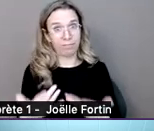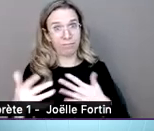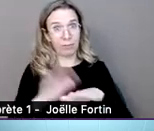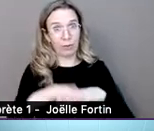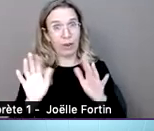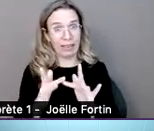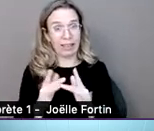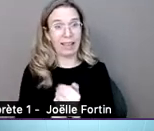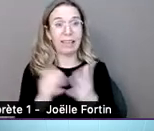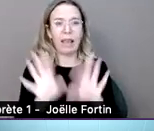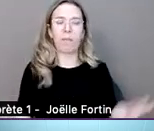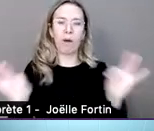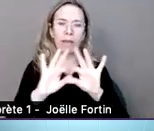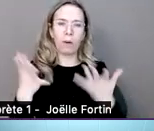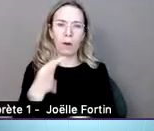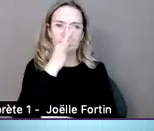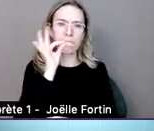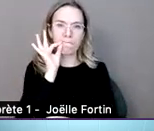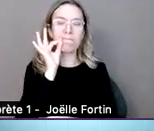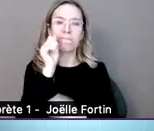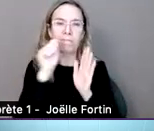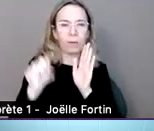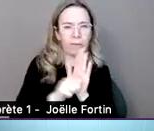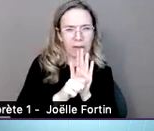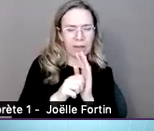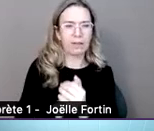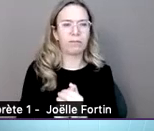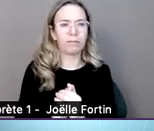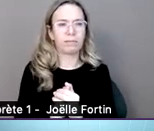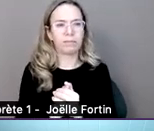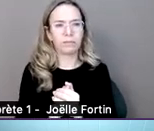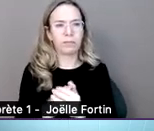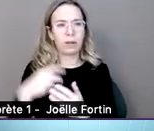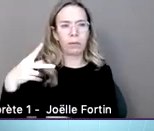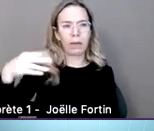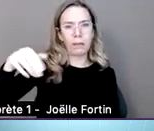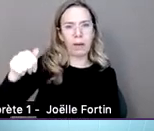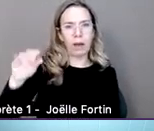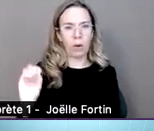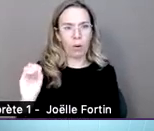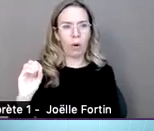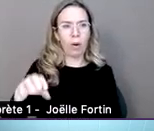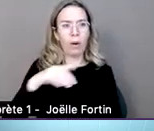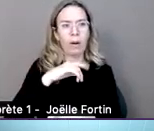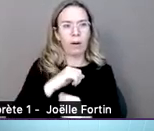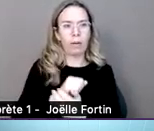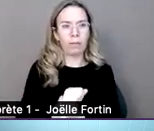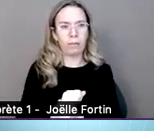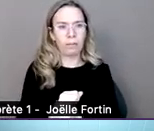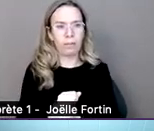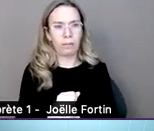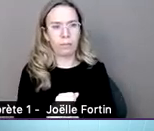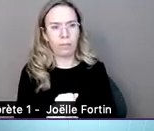respectons la confidentialité et on peut dire que prévention de la maltraitance